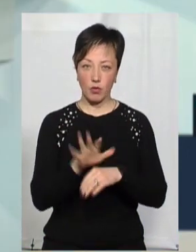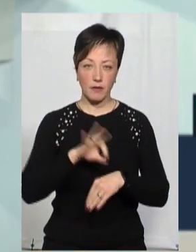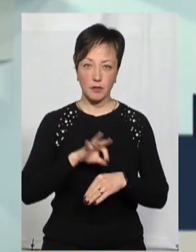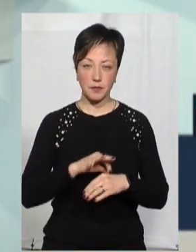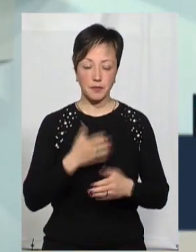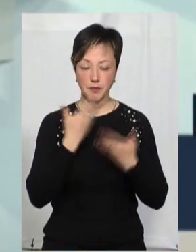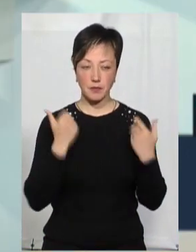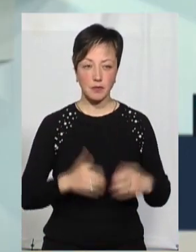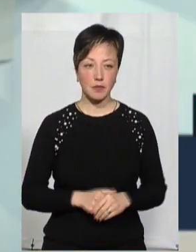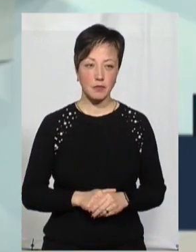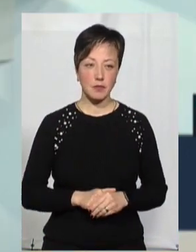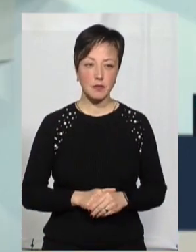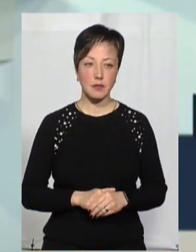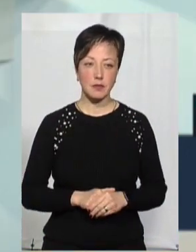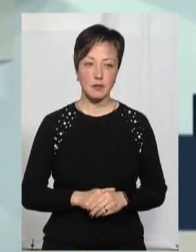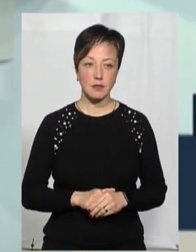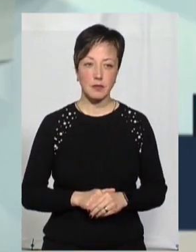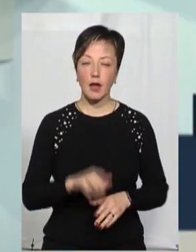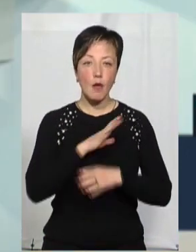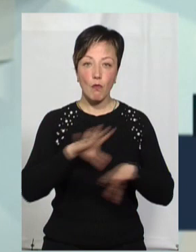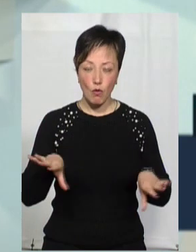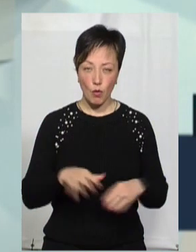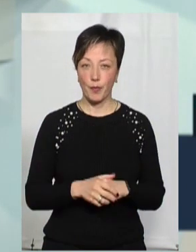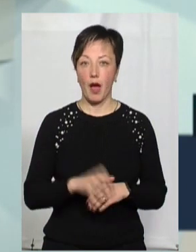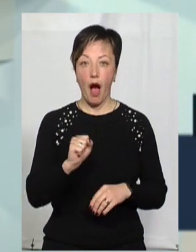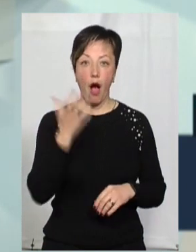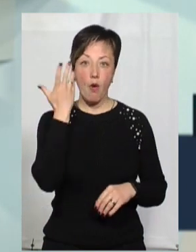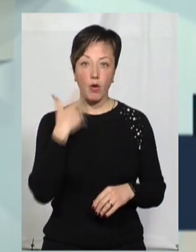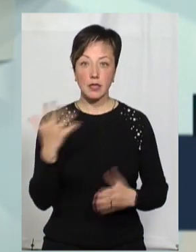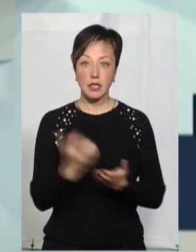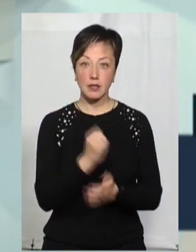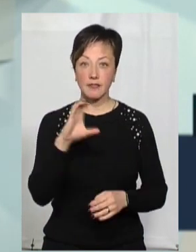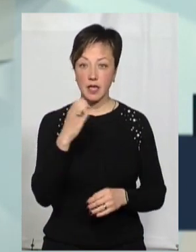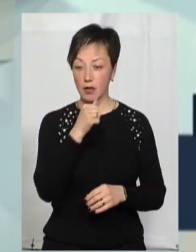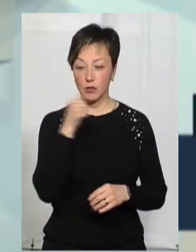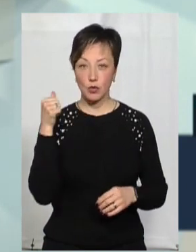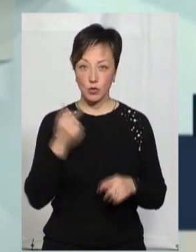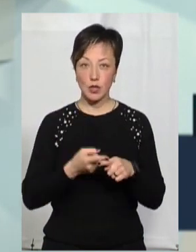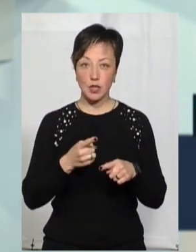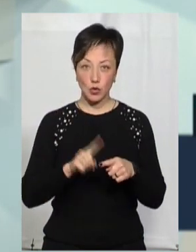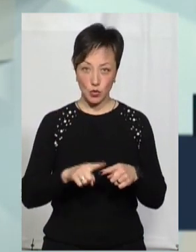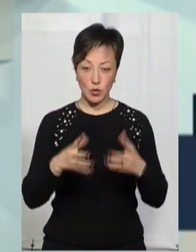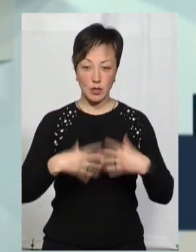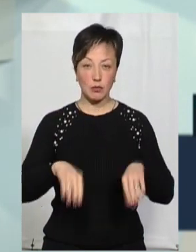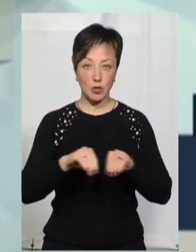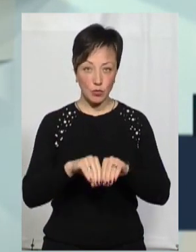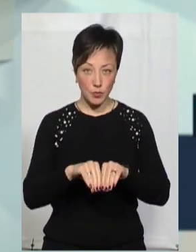не підтвердилось. Ну і коли знайшли в середу минулу цю сім'ю,